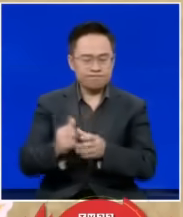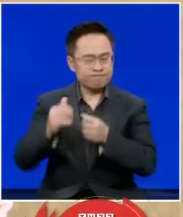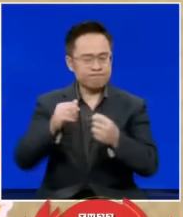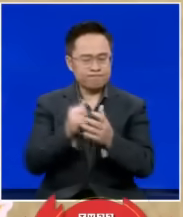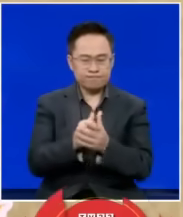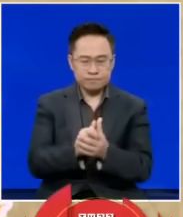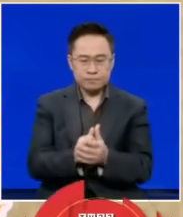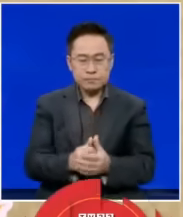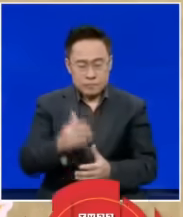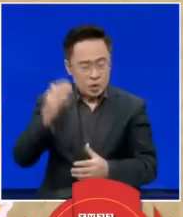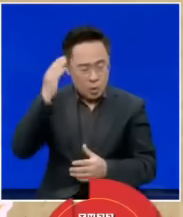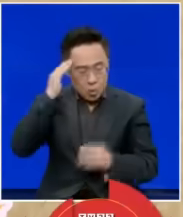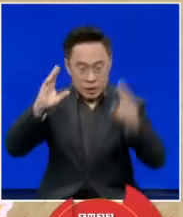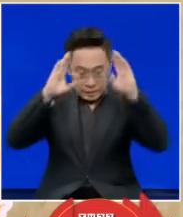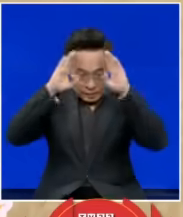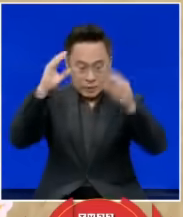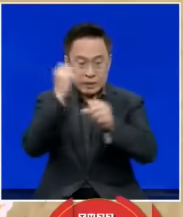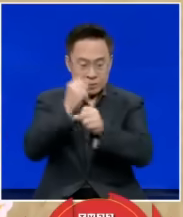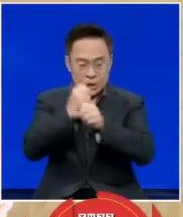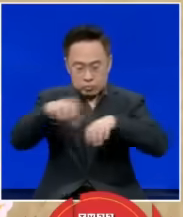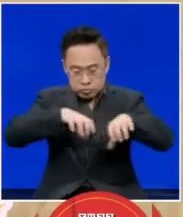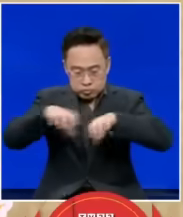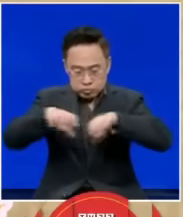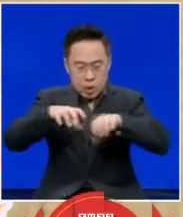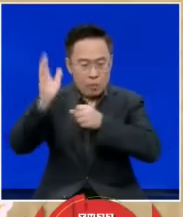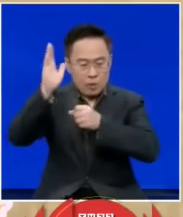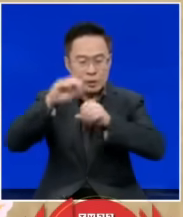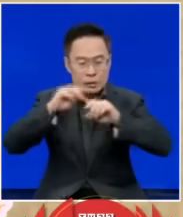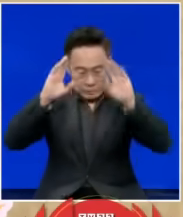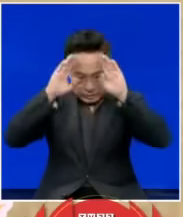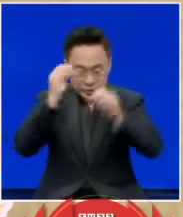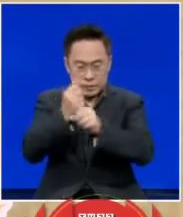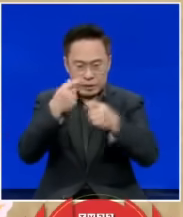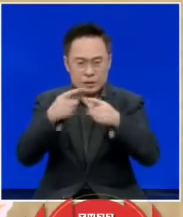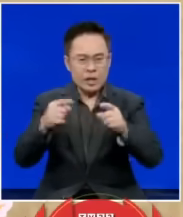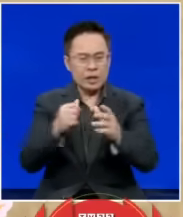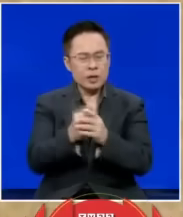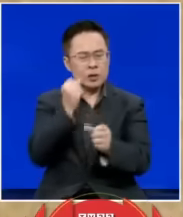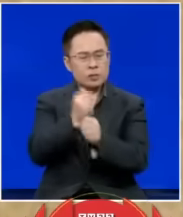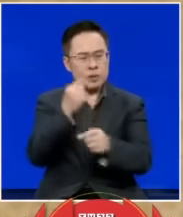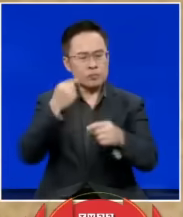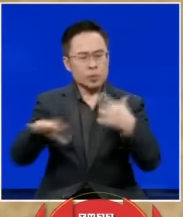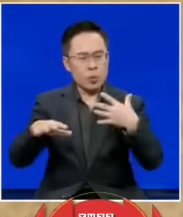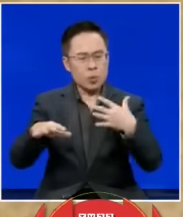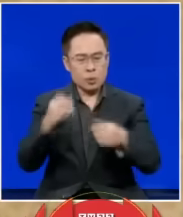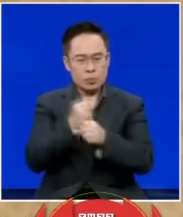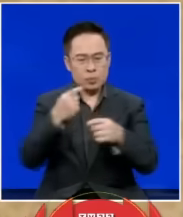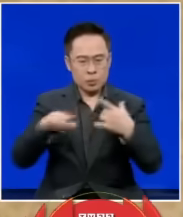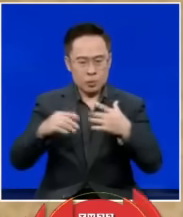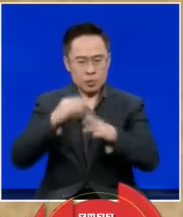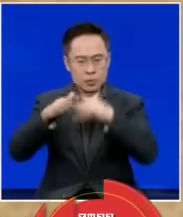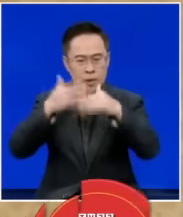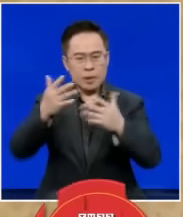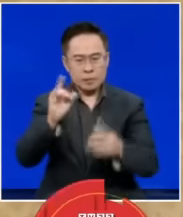ยอมรับในความตั้งใจของทางทีมเขาพยายามจะปรับเนี่ยนะคะแต่ว่าถ้าเกิดว่าเราต้องการที่จะเดินไปข้างหน้า move ไปข้างหน้